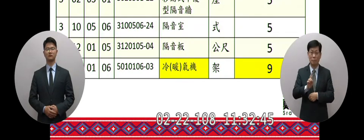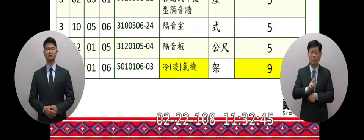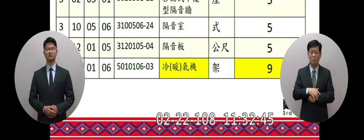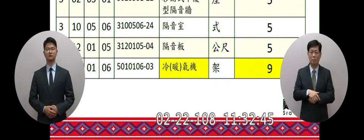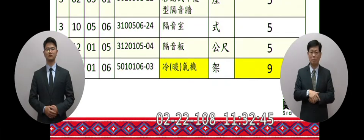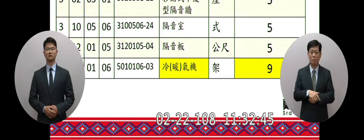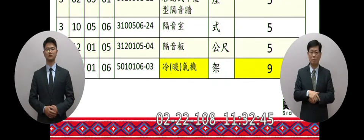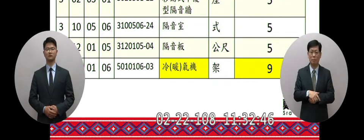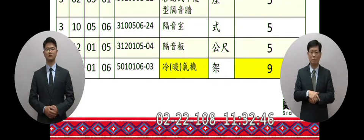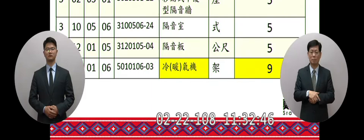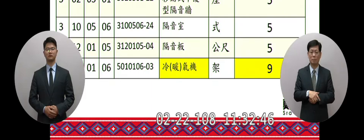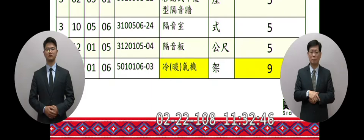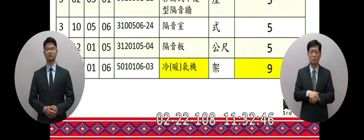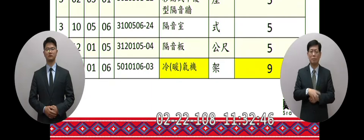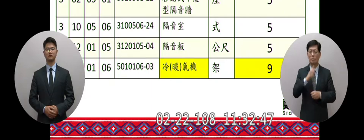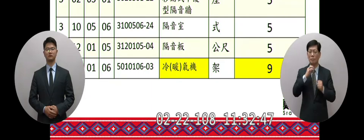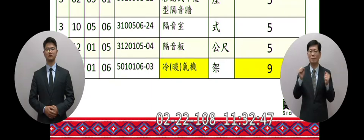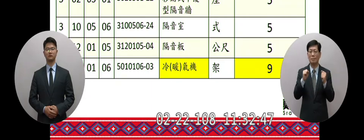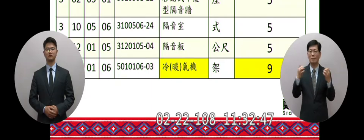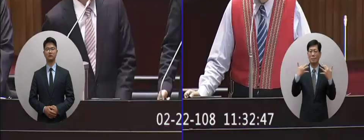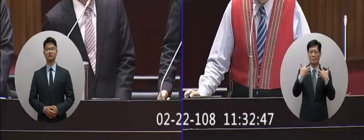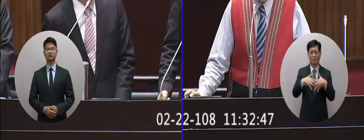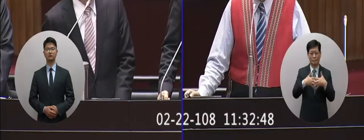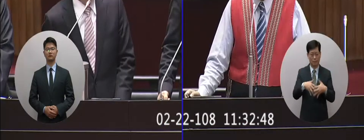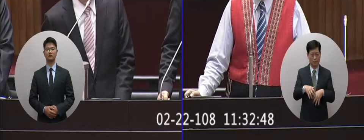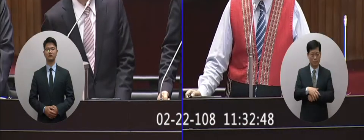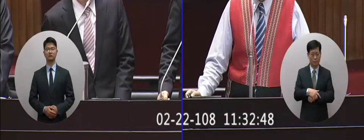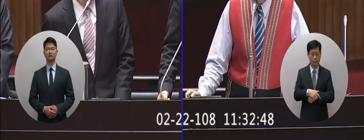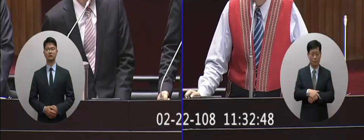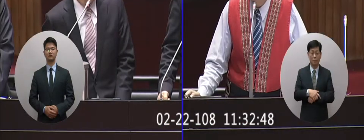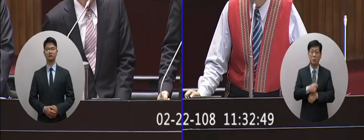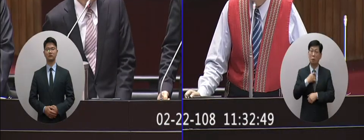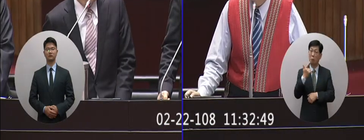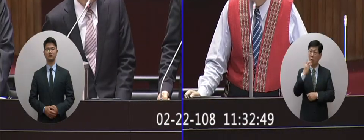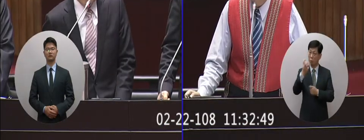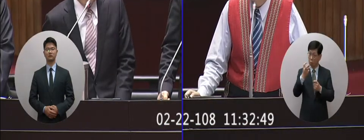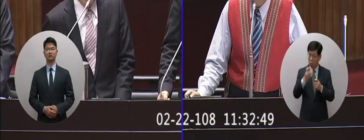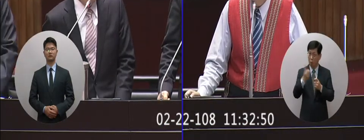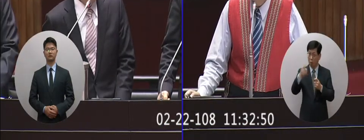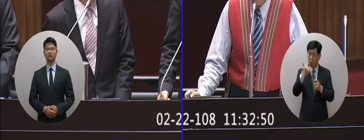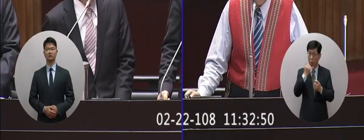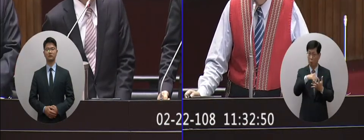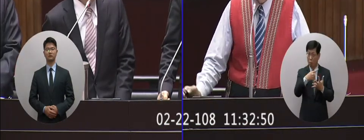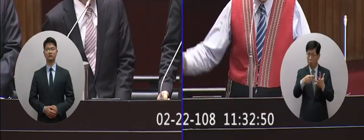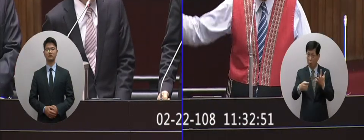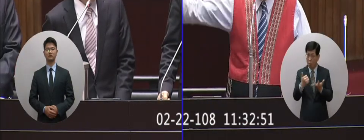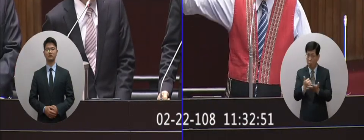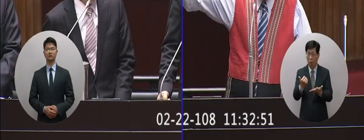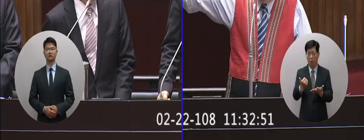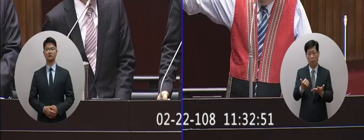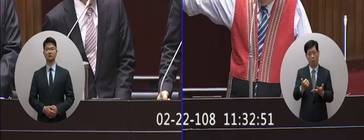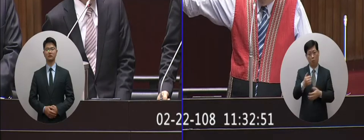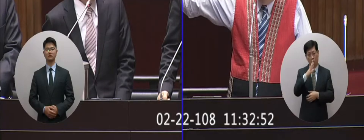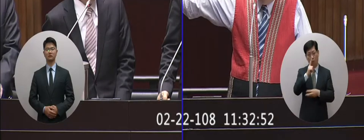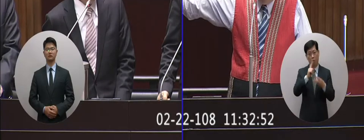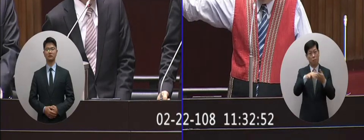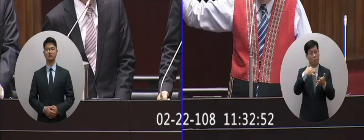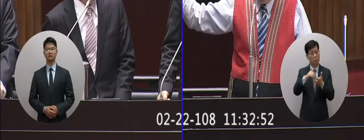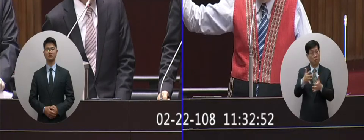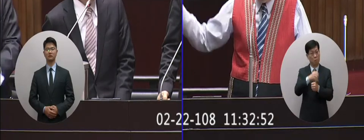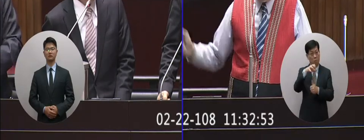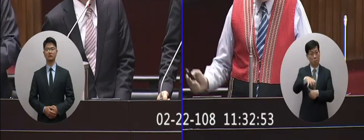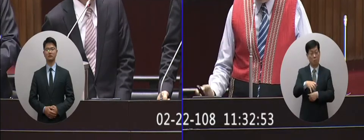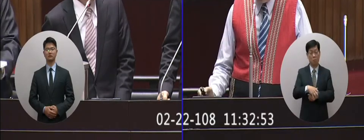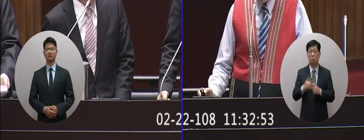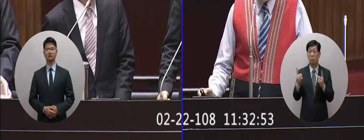什么呢？这个冷气机，冷气机要30年才能够轮。你看我们主计总处的